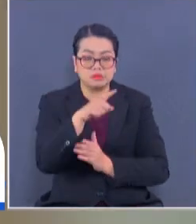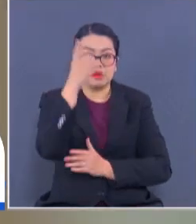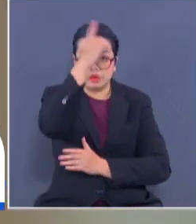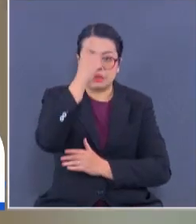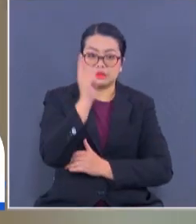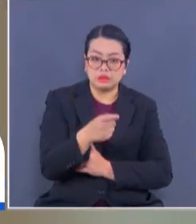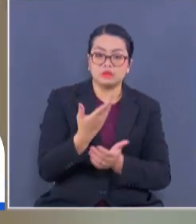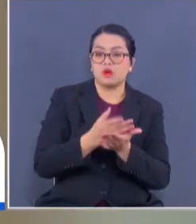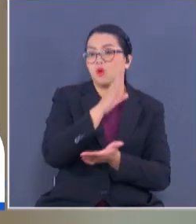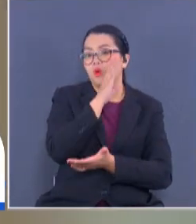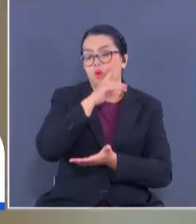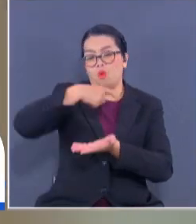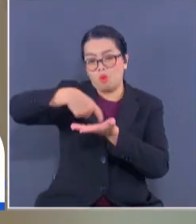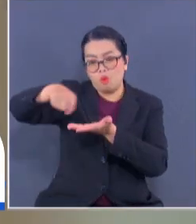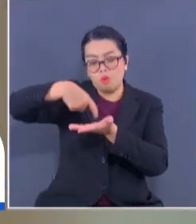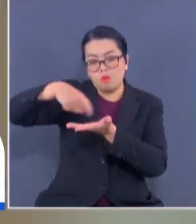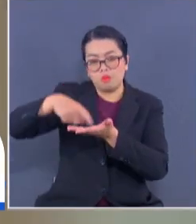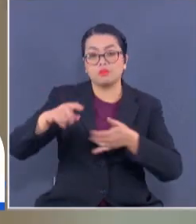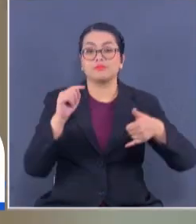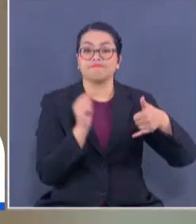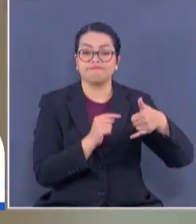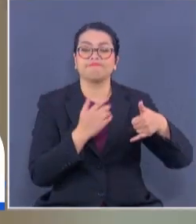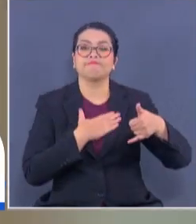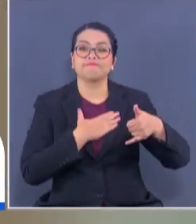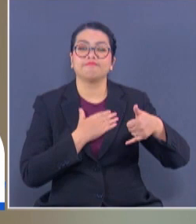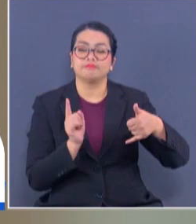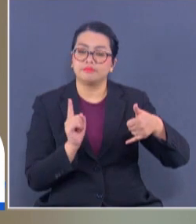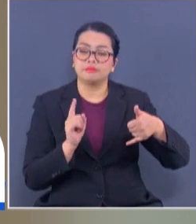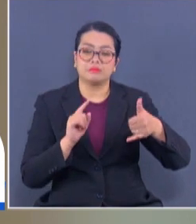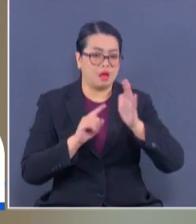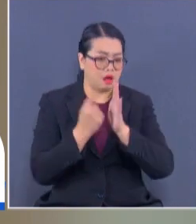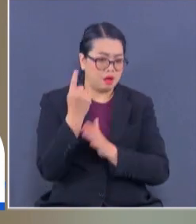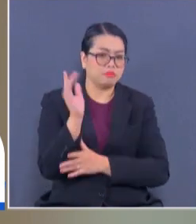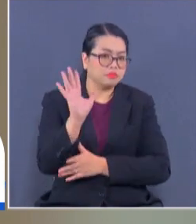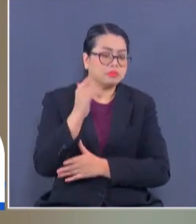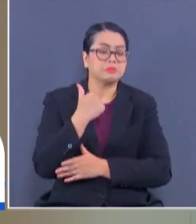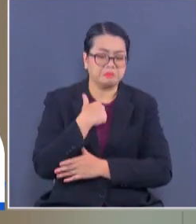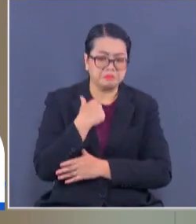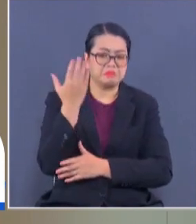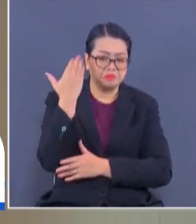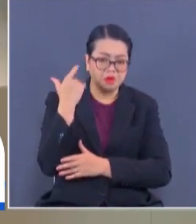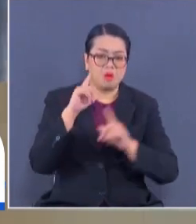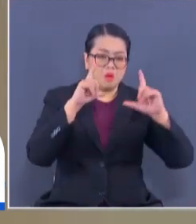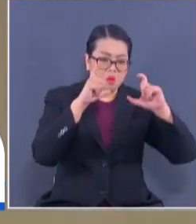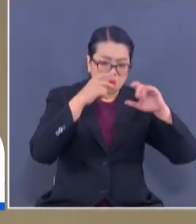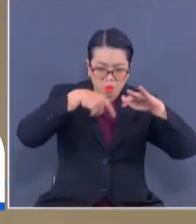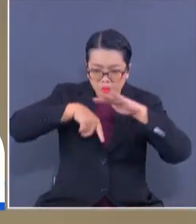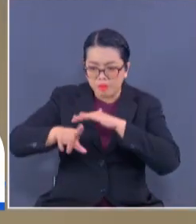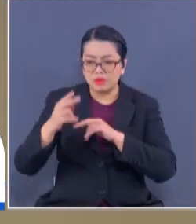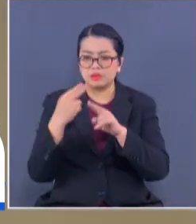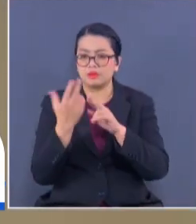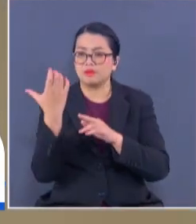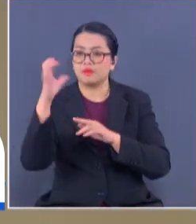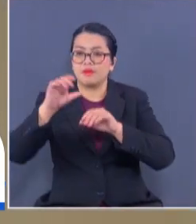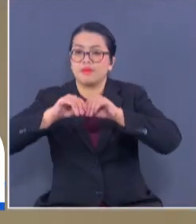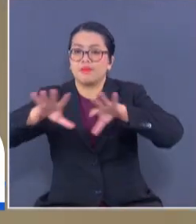ลอกให้โอนเงินนะคะทั้งนี้พิมพ์ได้เผยว่าจริงๆนี่ไม่ใช่ครั้งแรกนะคะที่พิมพ์โดนเอารูปและชื่อไปแอบอ้